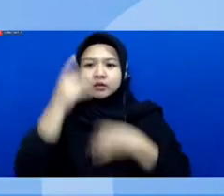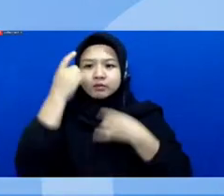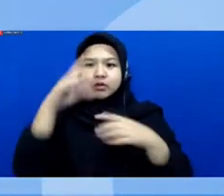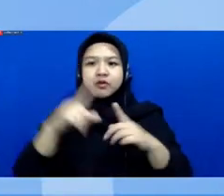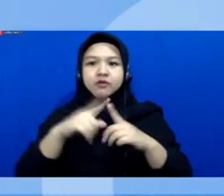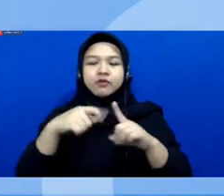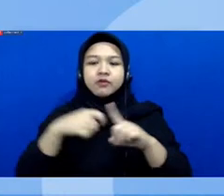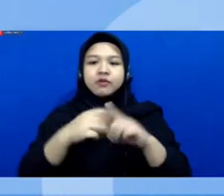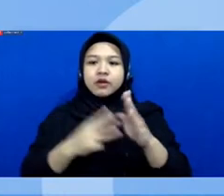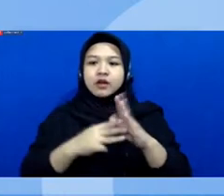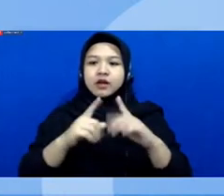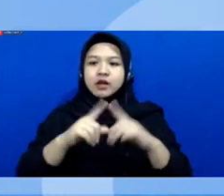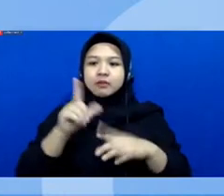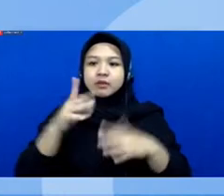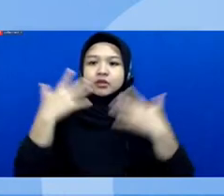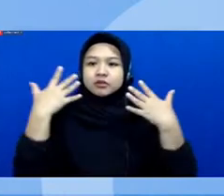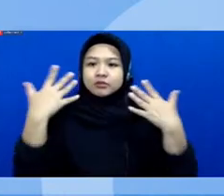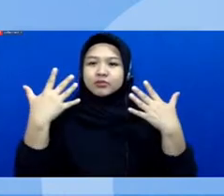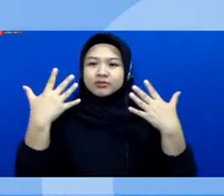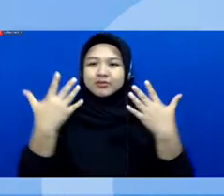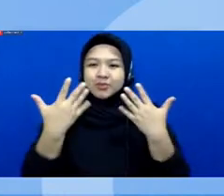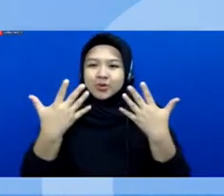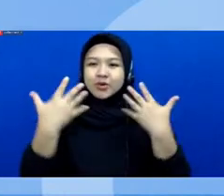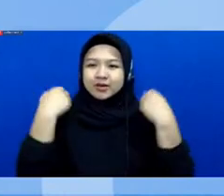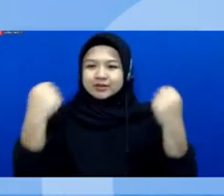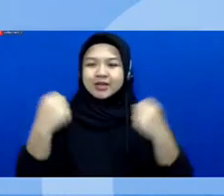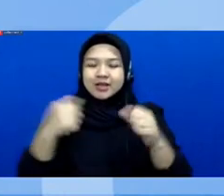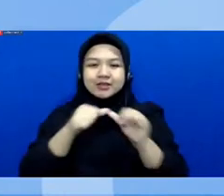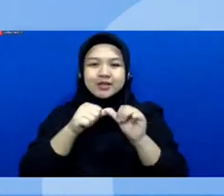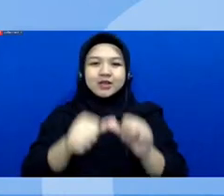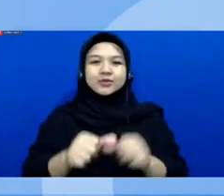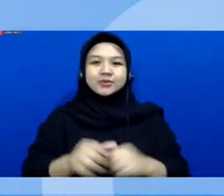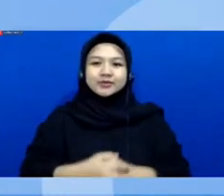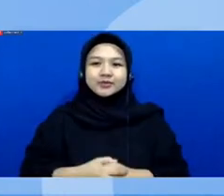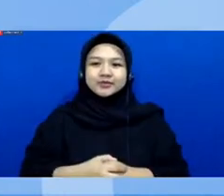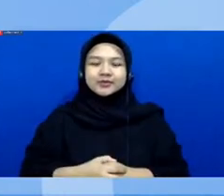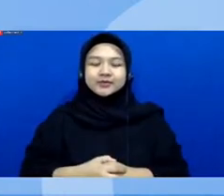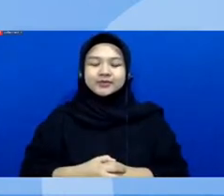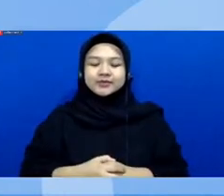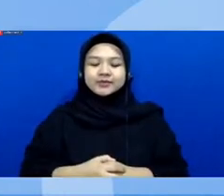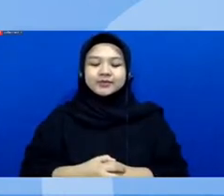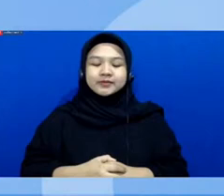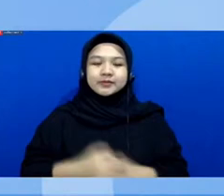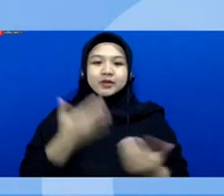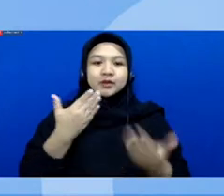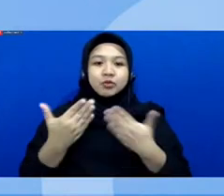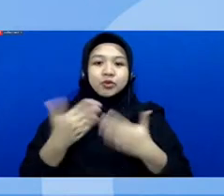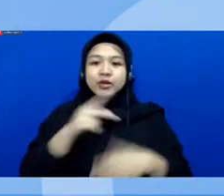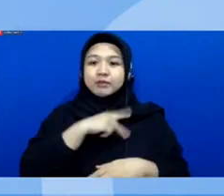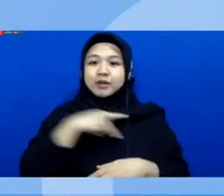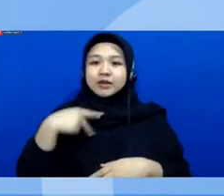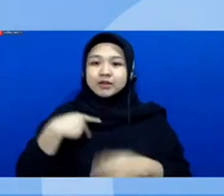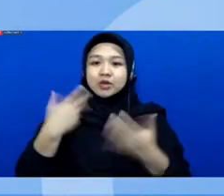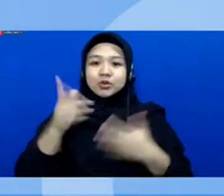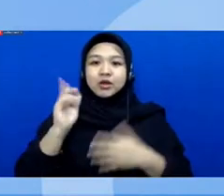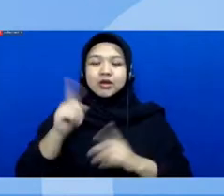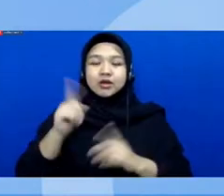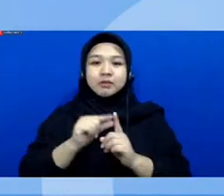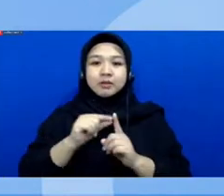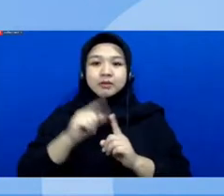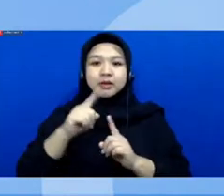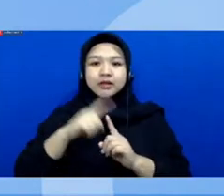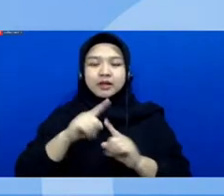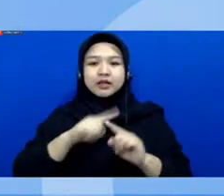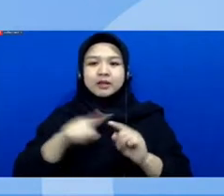sehat terus Prof. Akmal Tahir di list. Ya, baik. Mungkin dari panitia katanya sudah punya paparan saya, tetapi